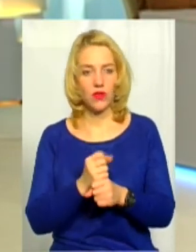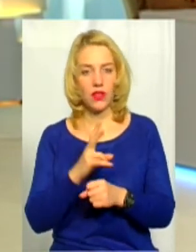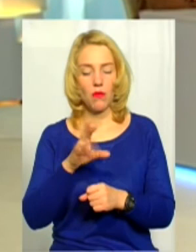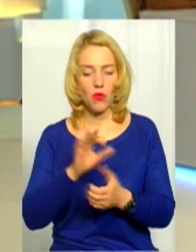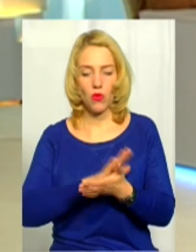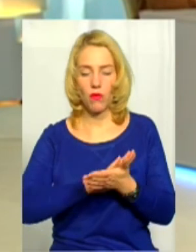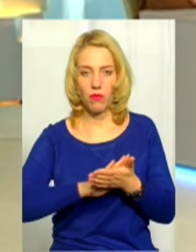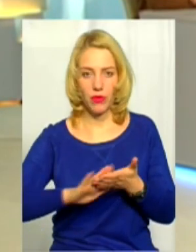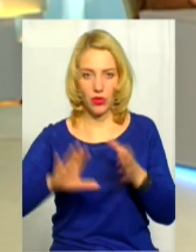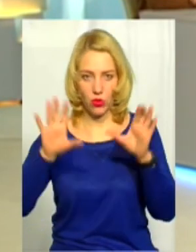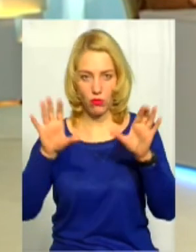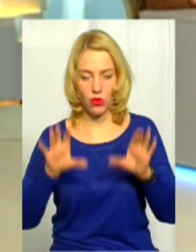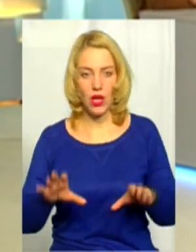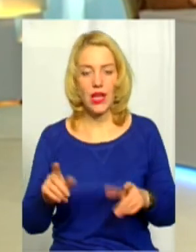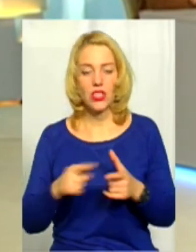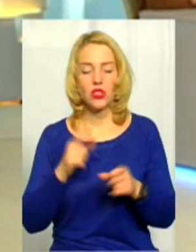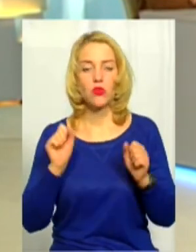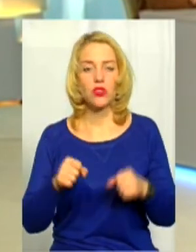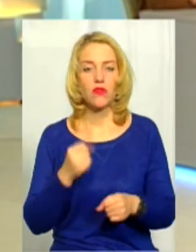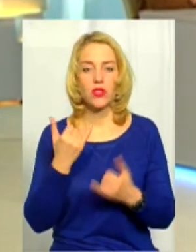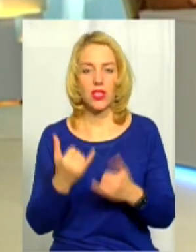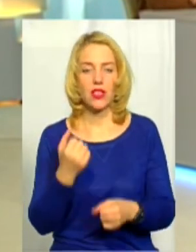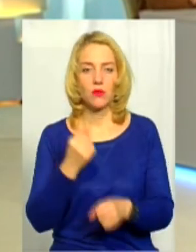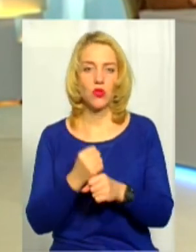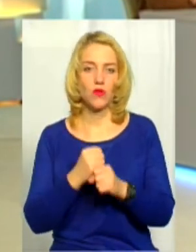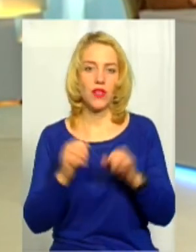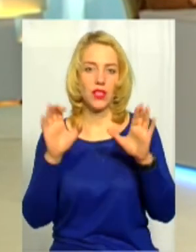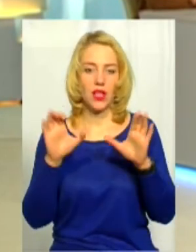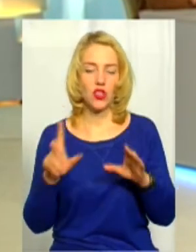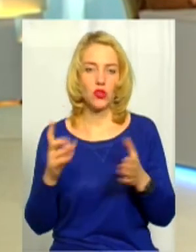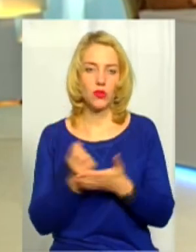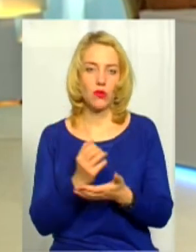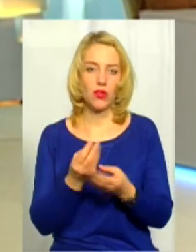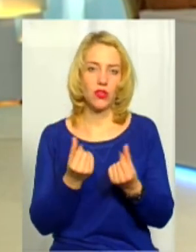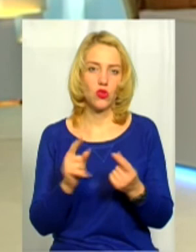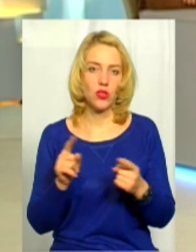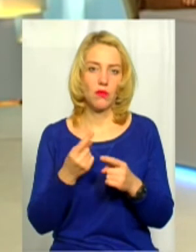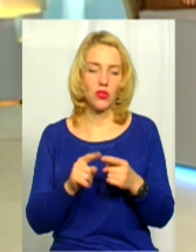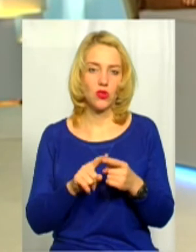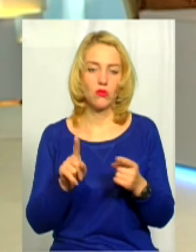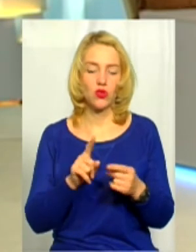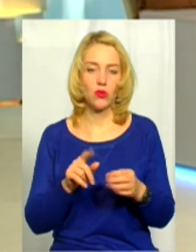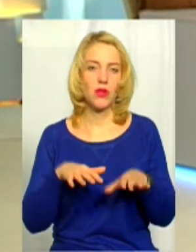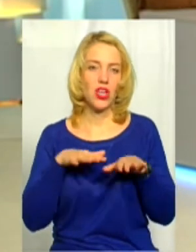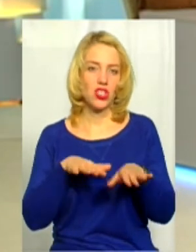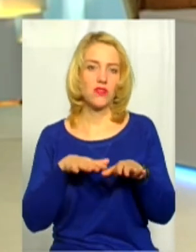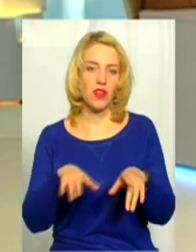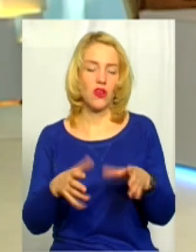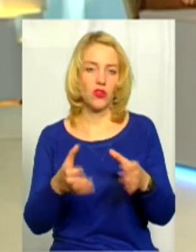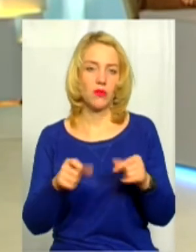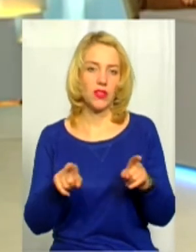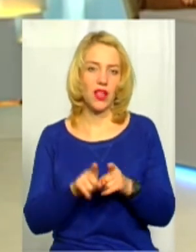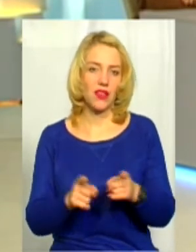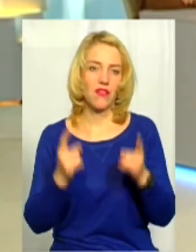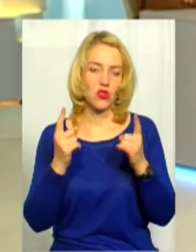чи можливо і легально працювати для бізнесу, щоб заробляти гроші, і при цьому, щоб швеї отримували такі високі зарплати,